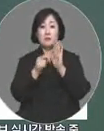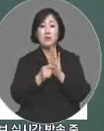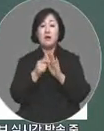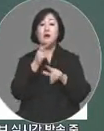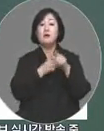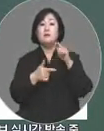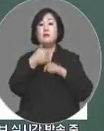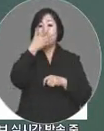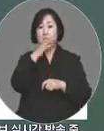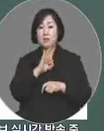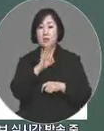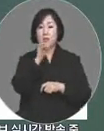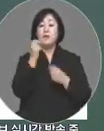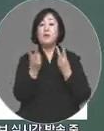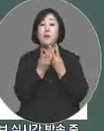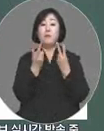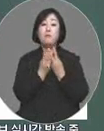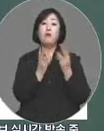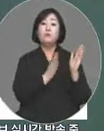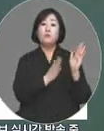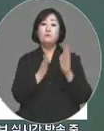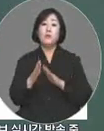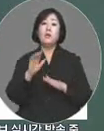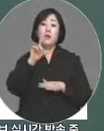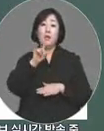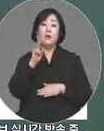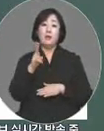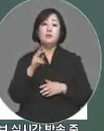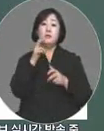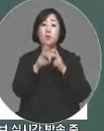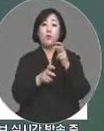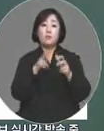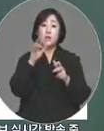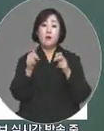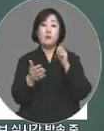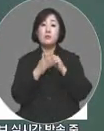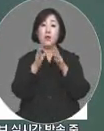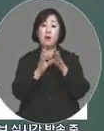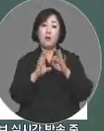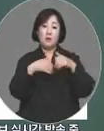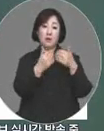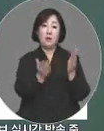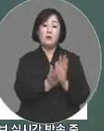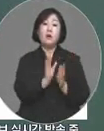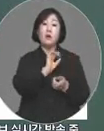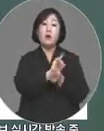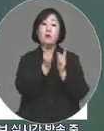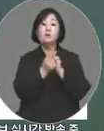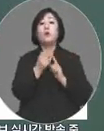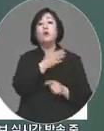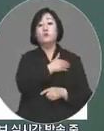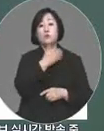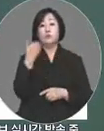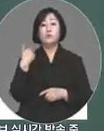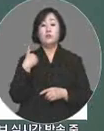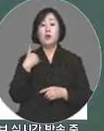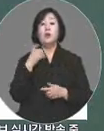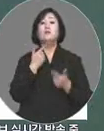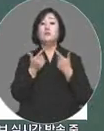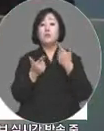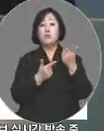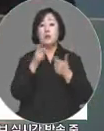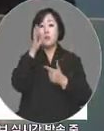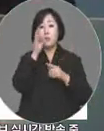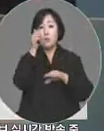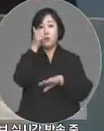이로운 방안을 마련하되 LH 공사 등 관계 기관과도 충분한 협의를